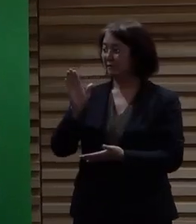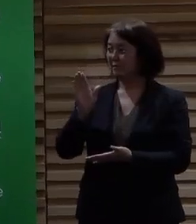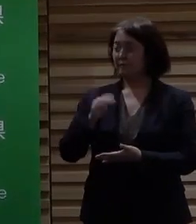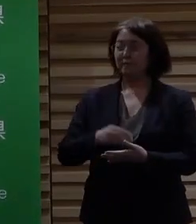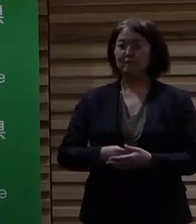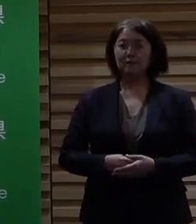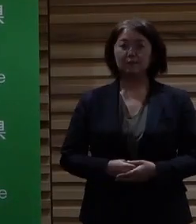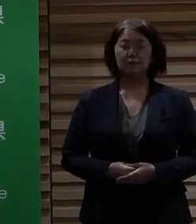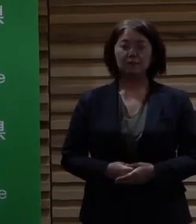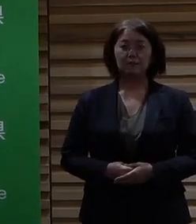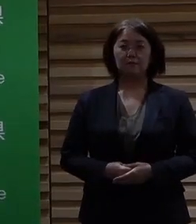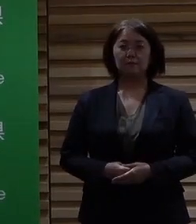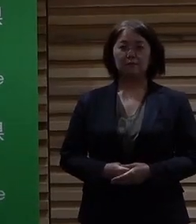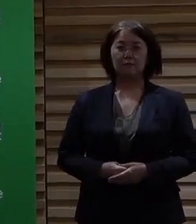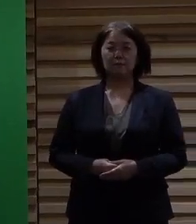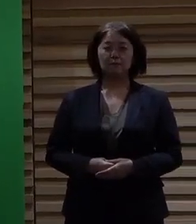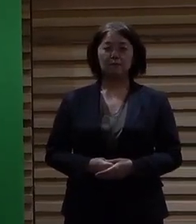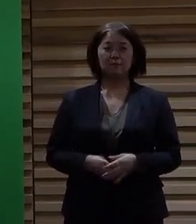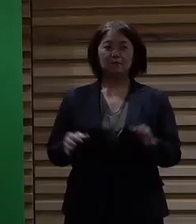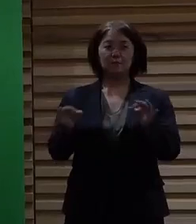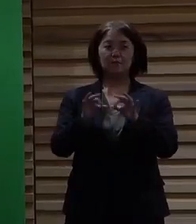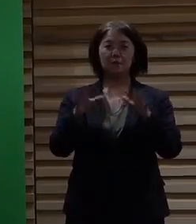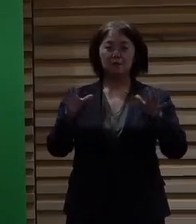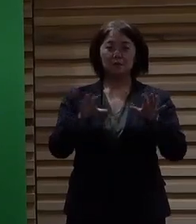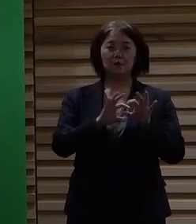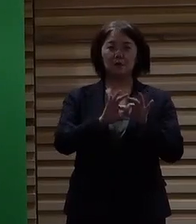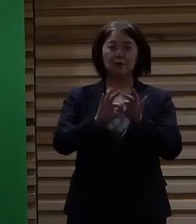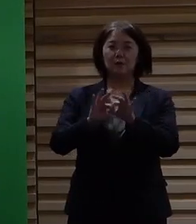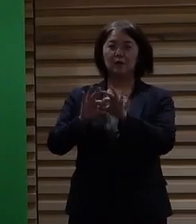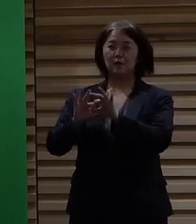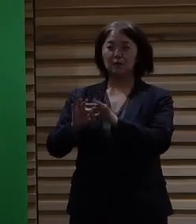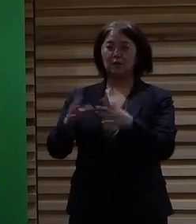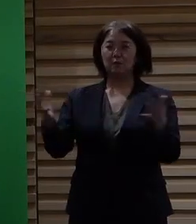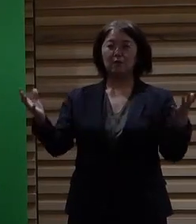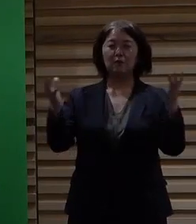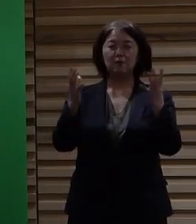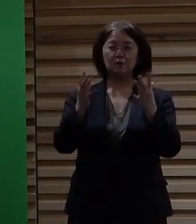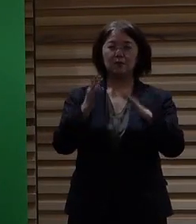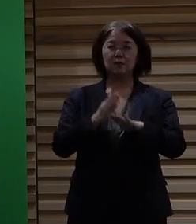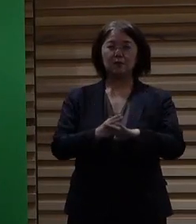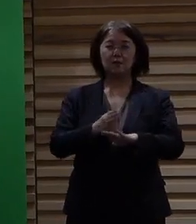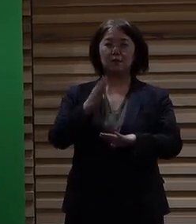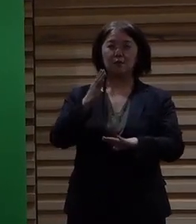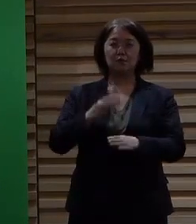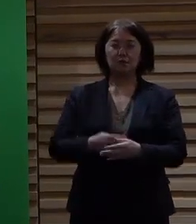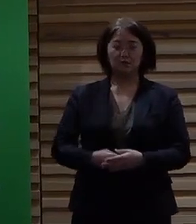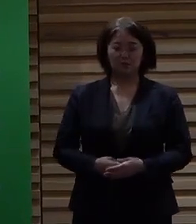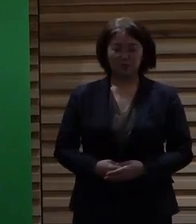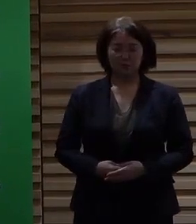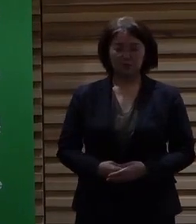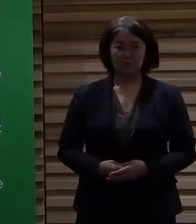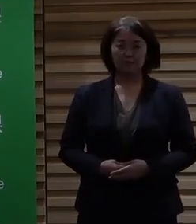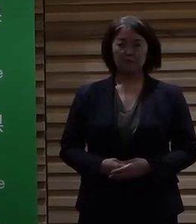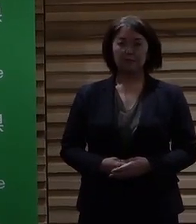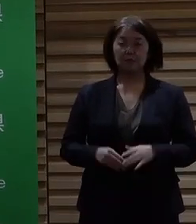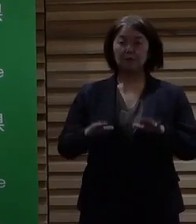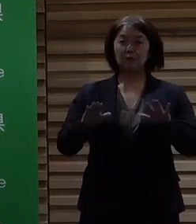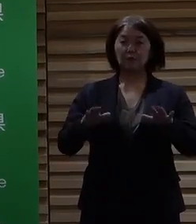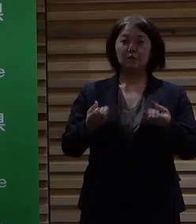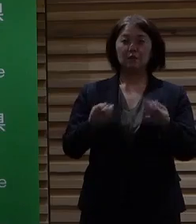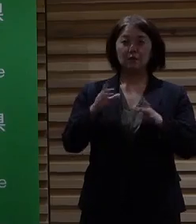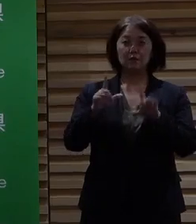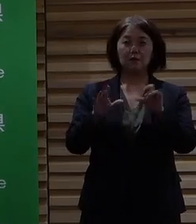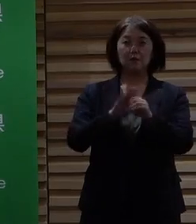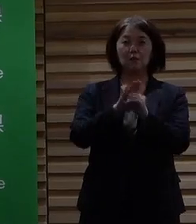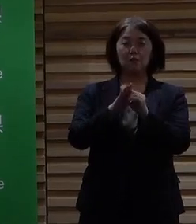します。 はい、急なご案内もかかわらずお集まりいただきましてありがとうございます。本日は新型コロナウ